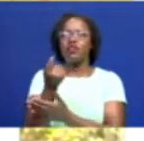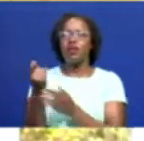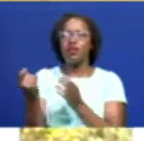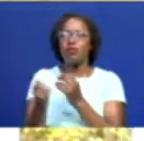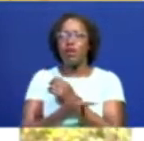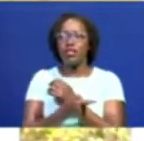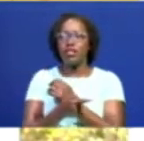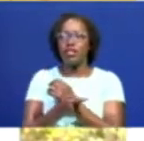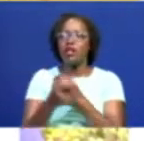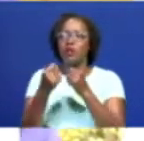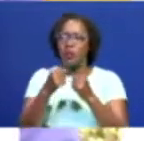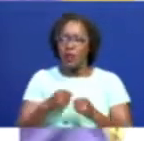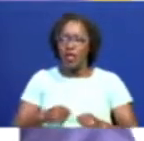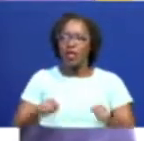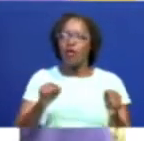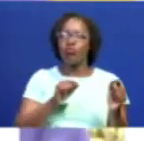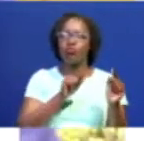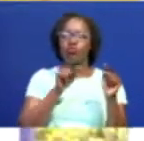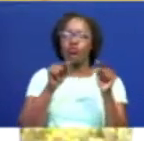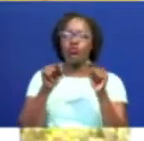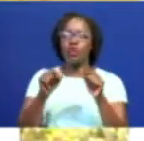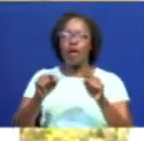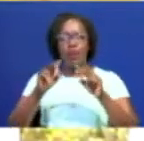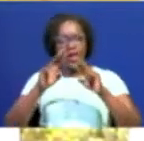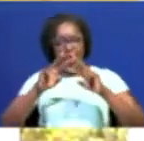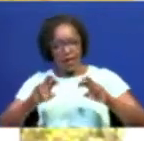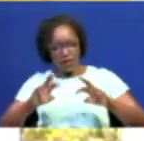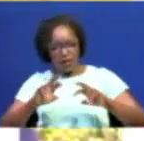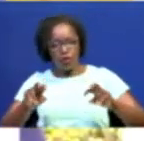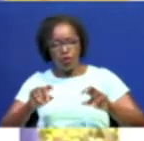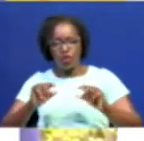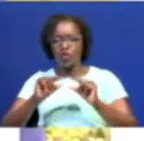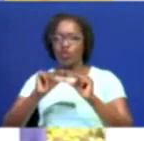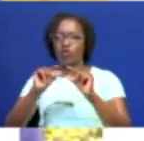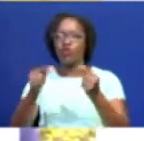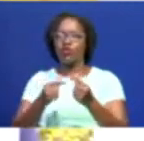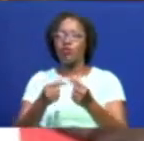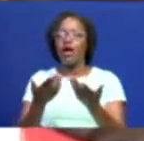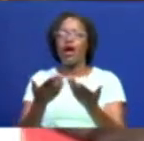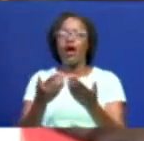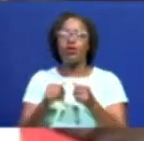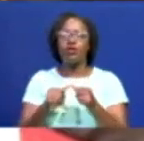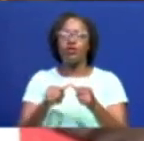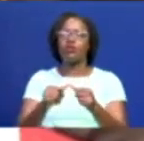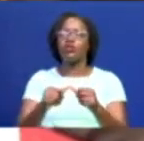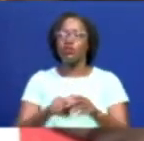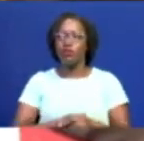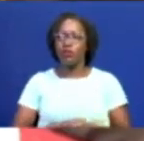position to come and evaluate in those groups how they are faring on.